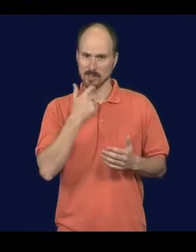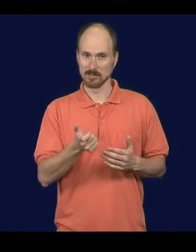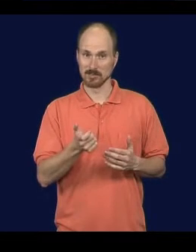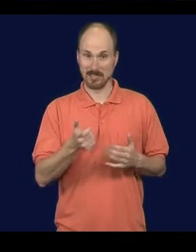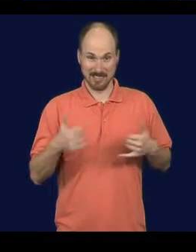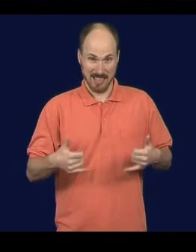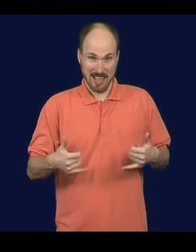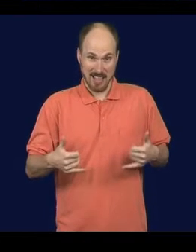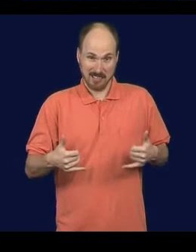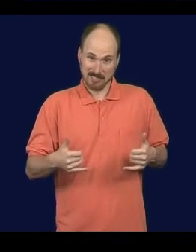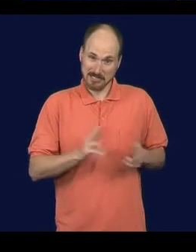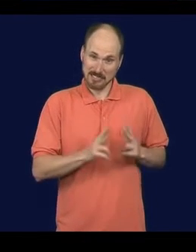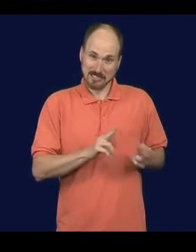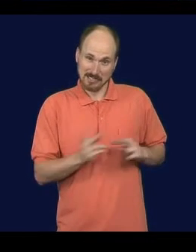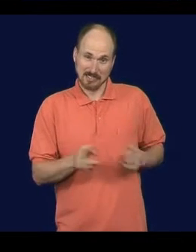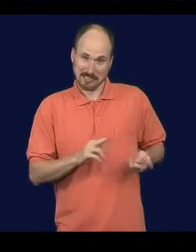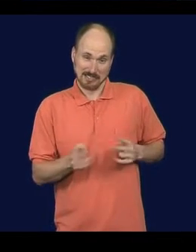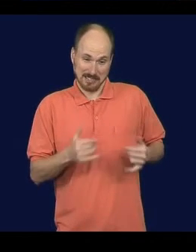jsou i